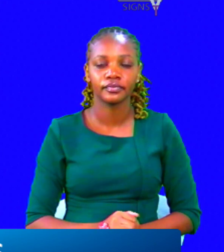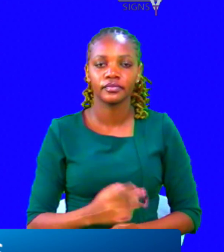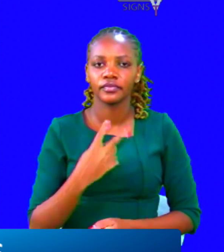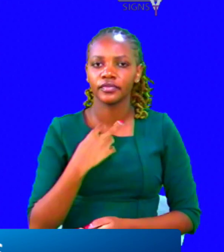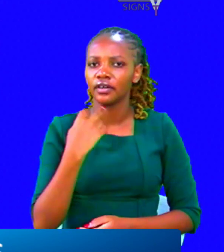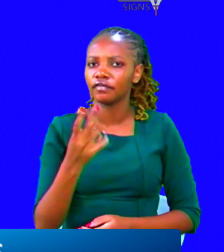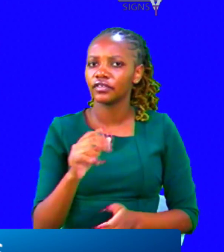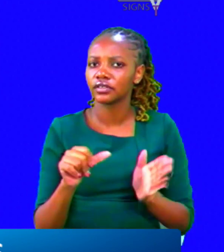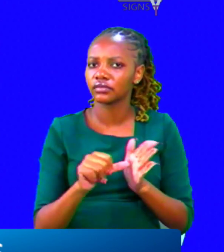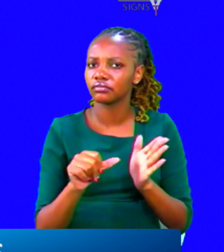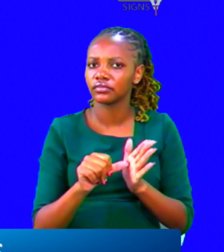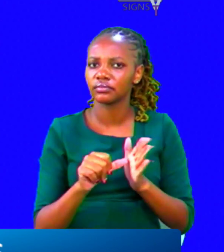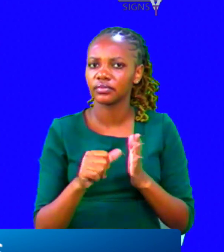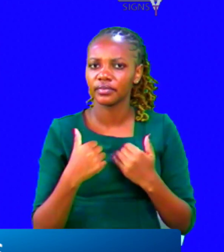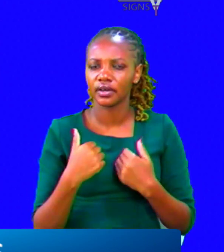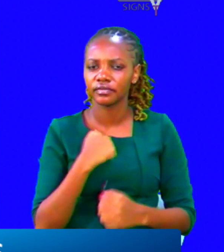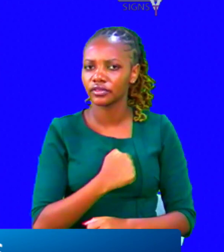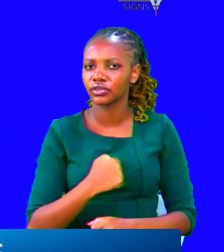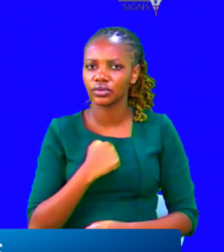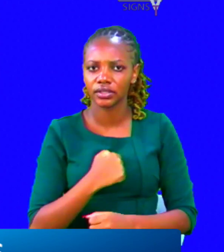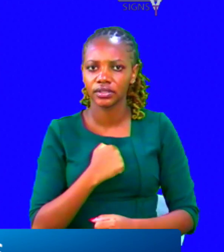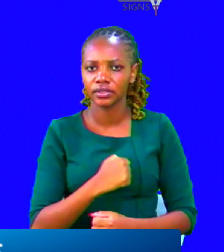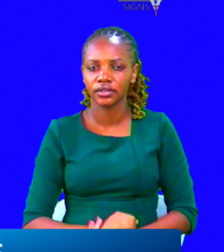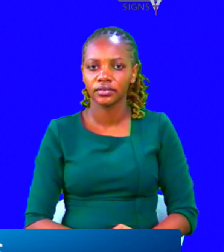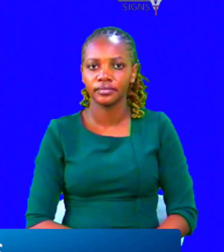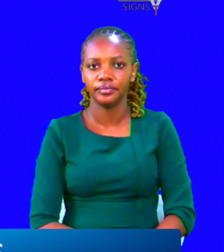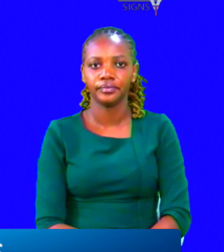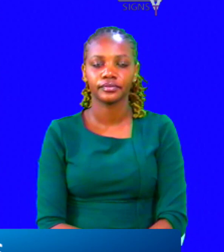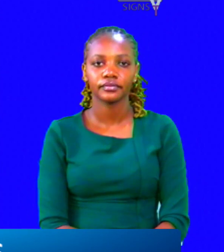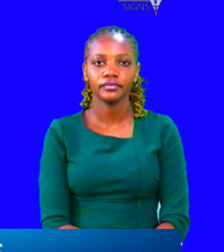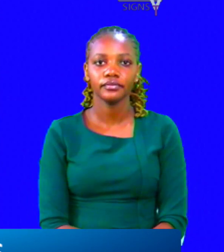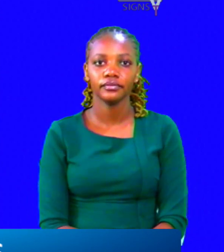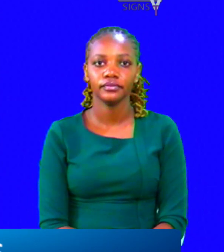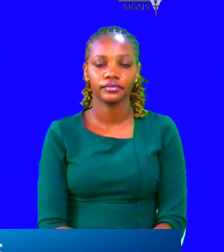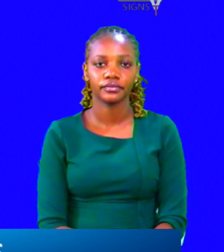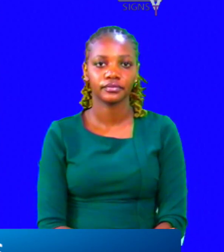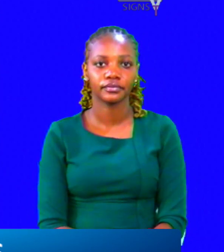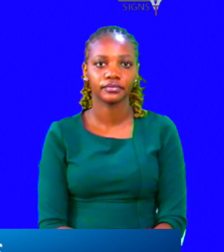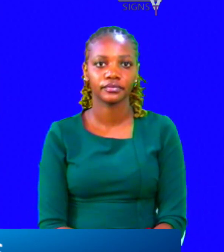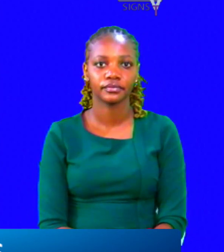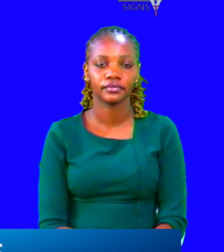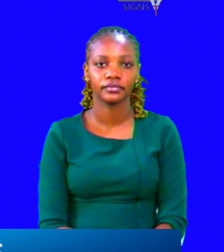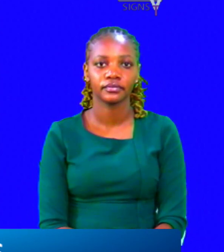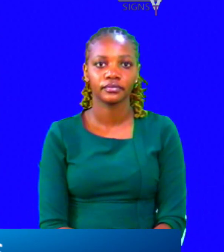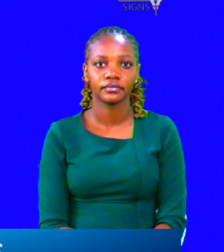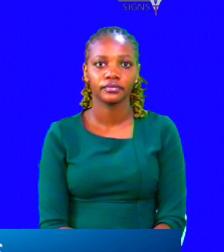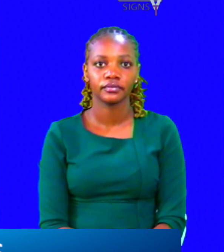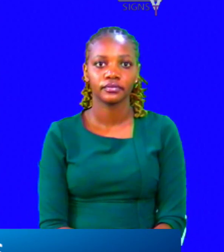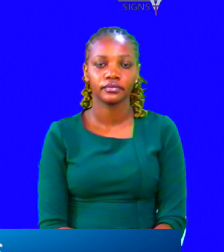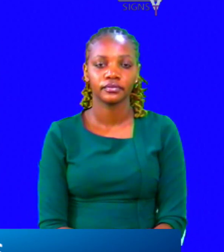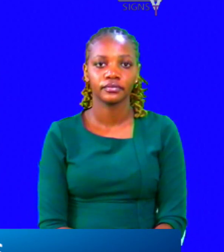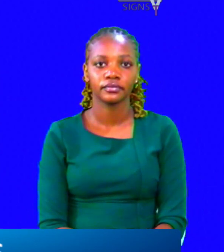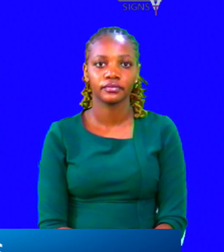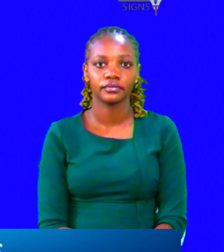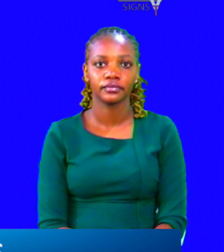your visit here in Mukurweini has very serious historical significance. Kwa sababu hakuna rais mwingine ambaye